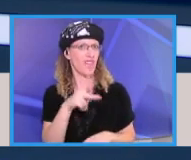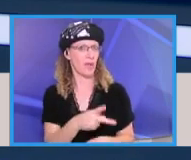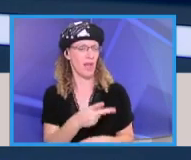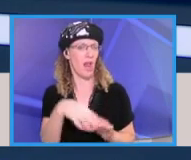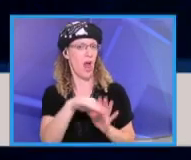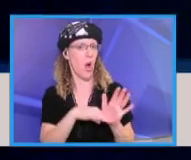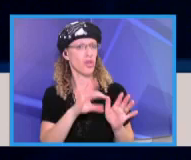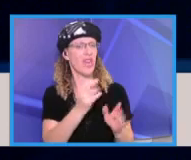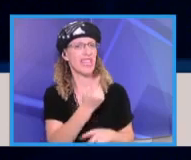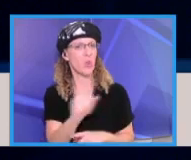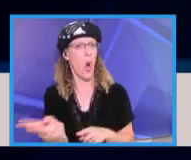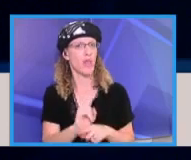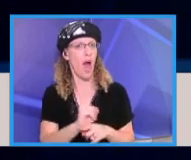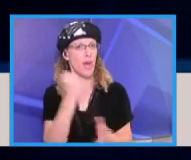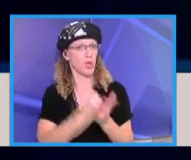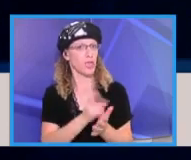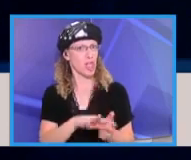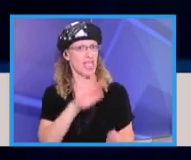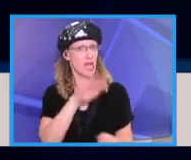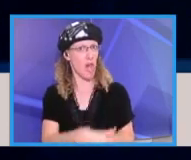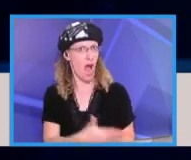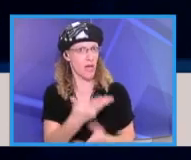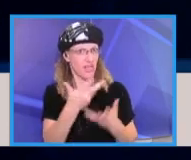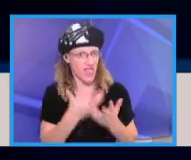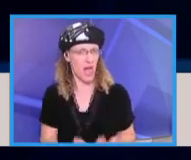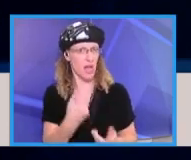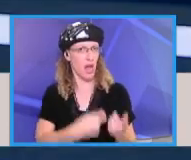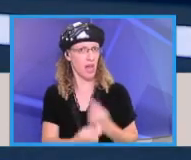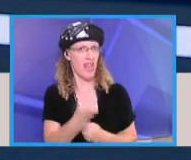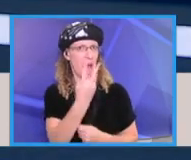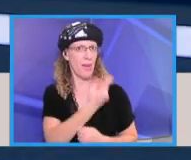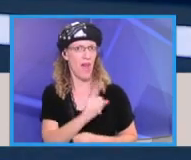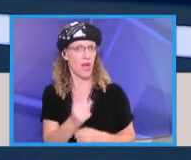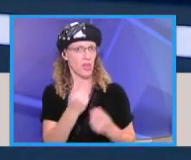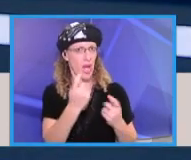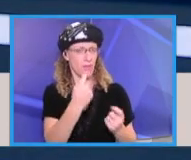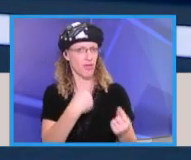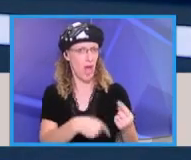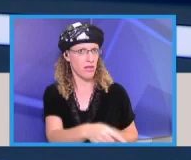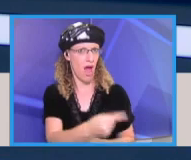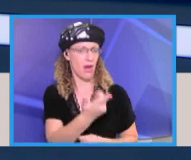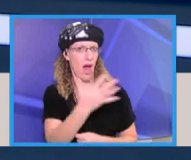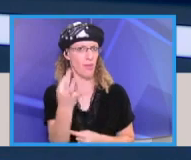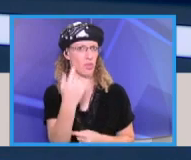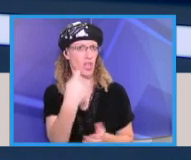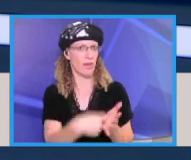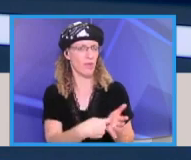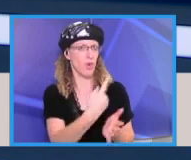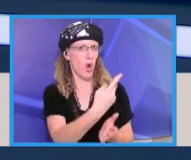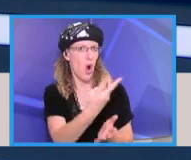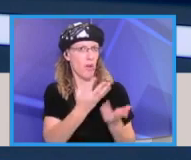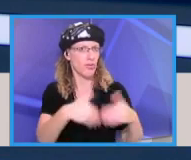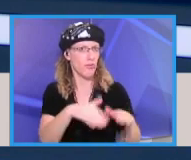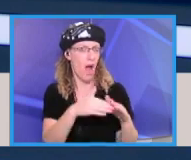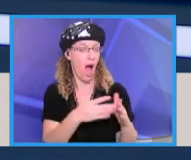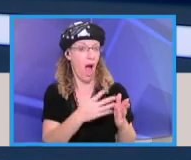איסור הונאה בכשרות, השלכות כלכליות כבדות של 4 מיליארד שקלים בשנה, כ-500 שקלים למשפחה.